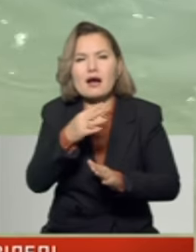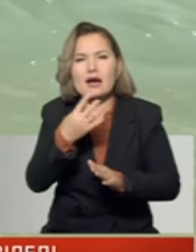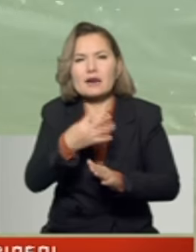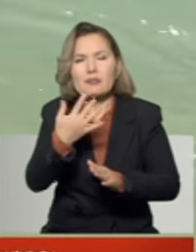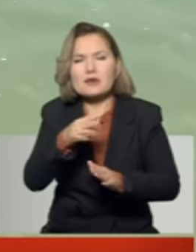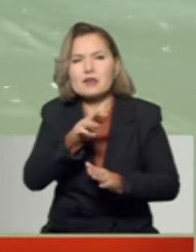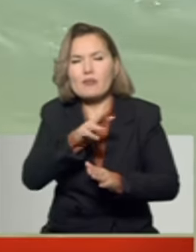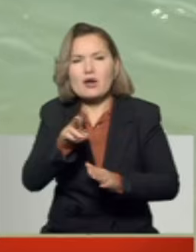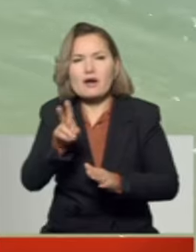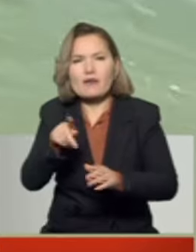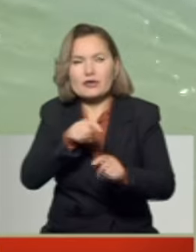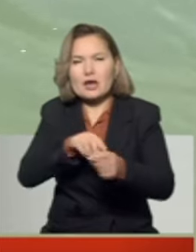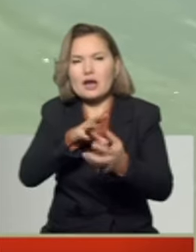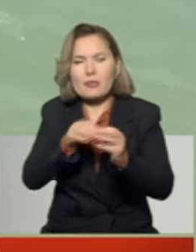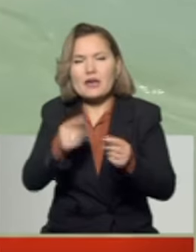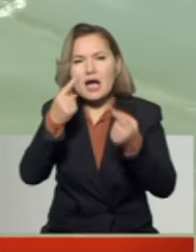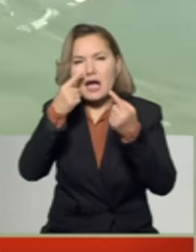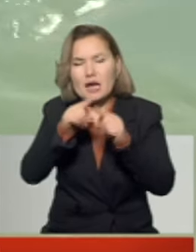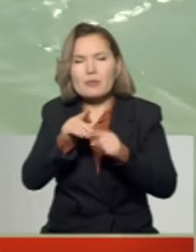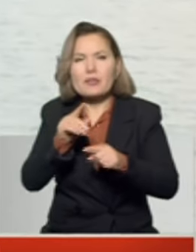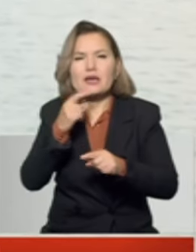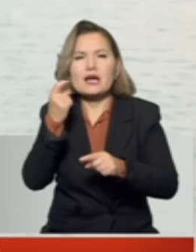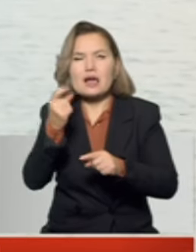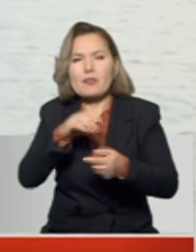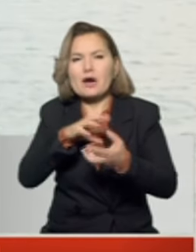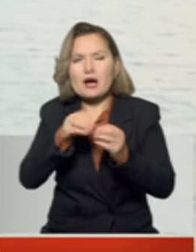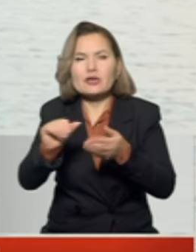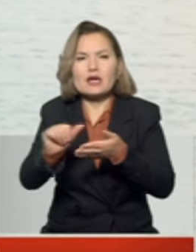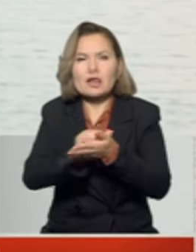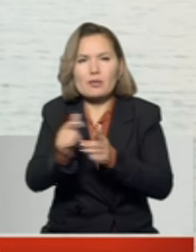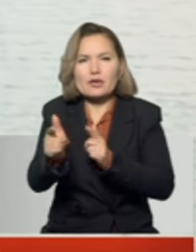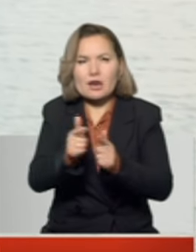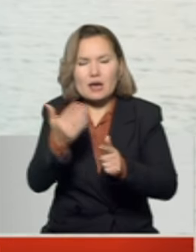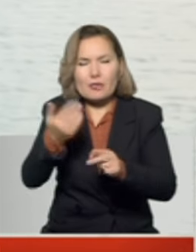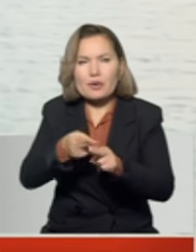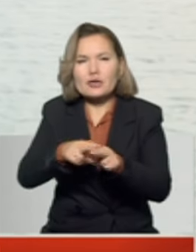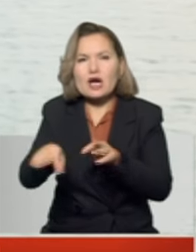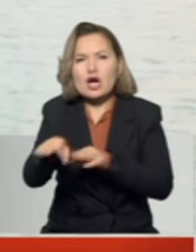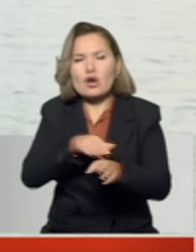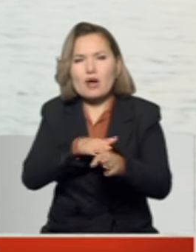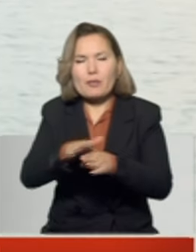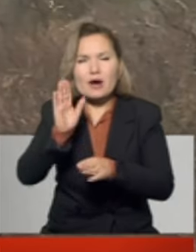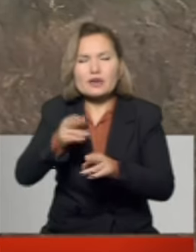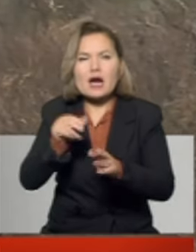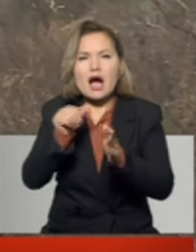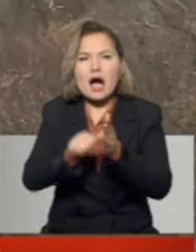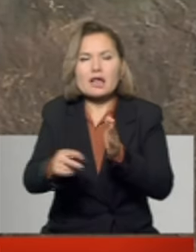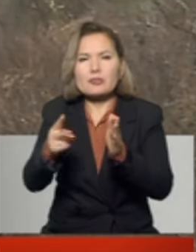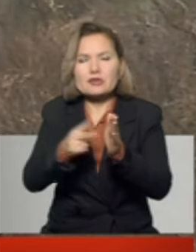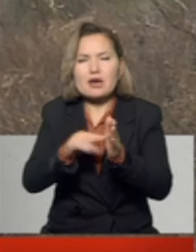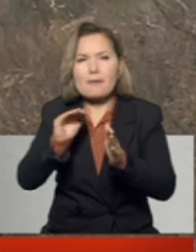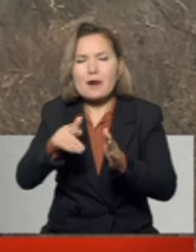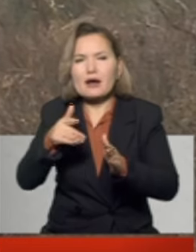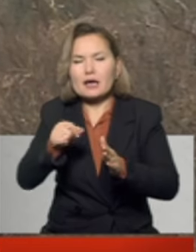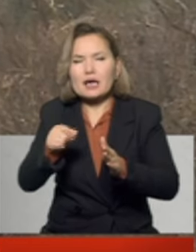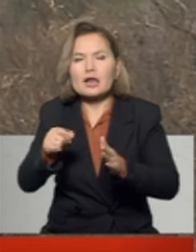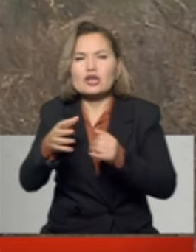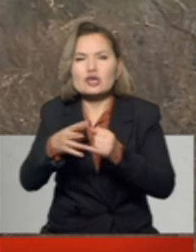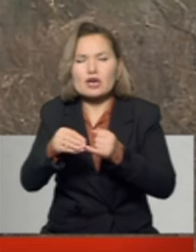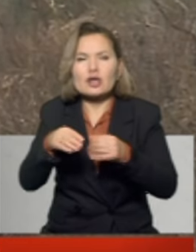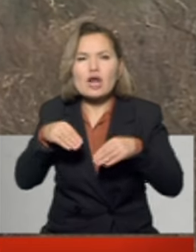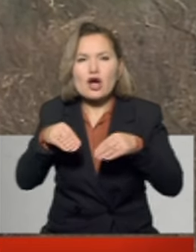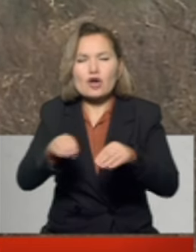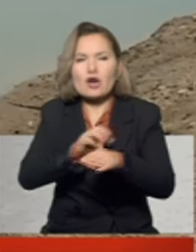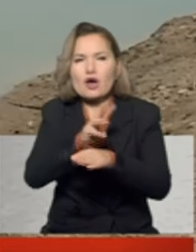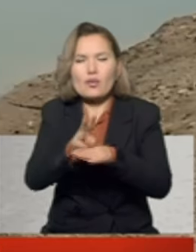метр болатын нысанның техникалық экономикалық негіздемесі әзір. Жоба жүзеге асса 67 мың гектар жерге су барады.